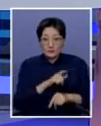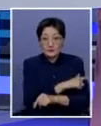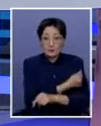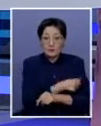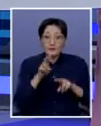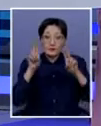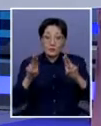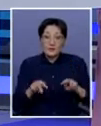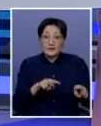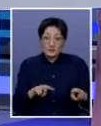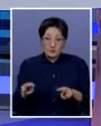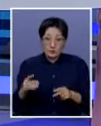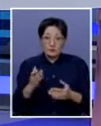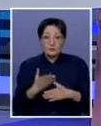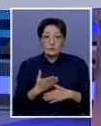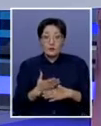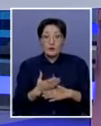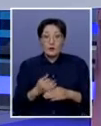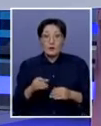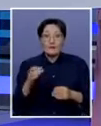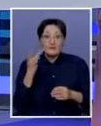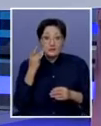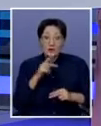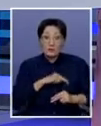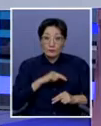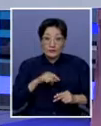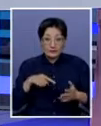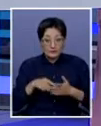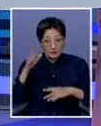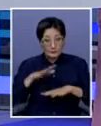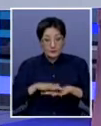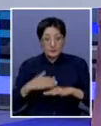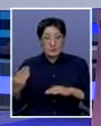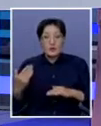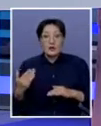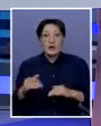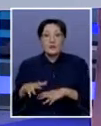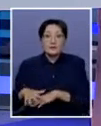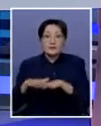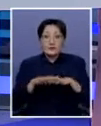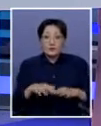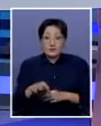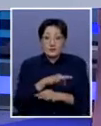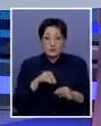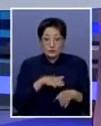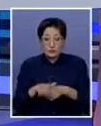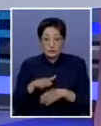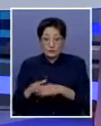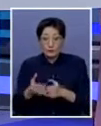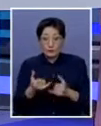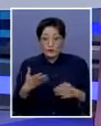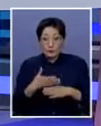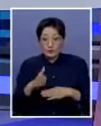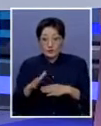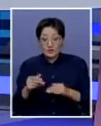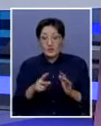санитарлық талаптарды сақтай отырып, бір сәтке де тоқтаған емес. Қала әкімдігі тарапынан былтыр инвестициялық жобаларды жүзеге асыру үшін